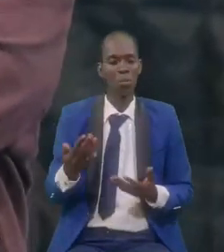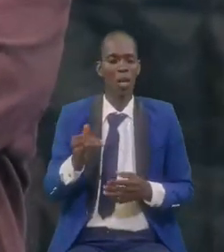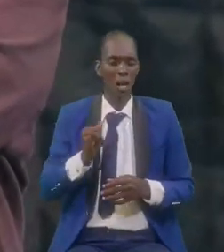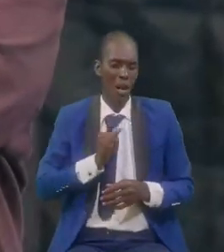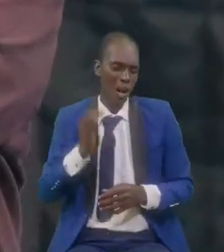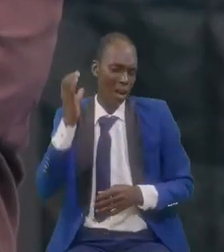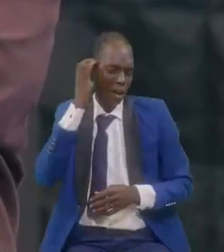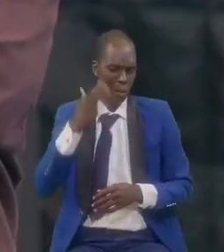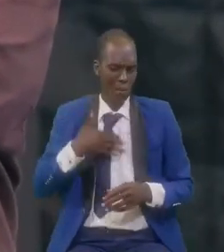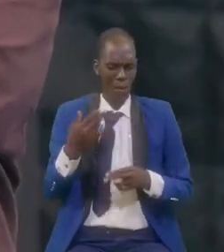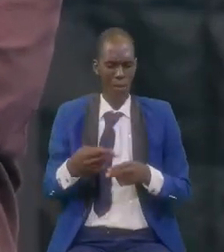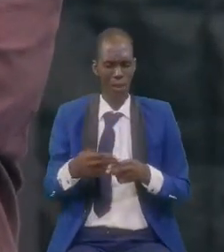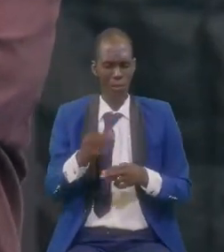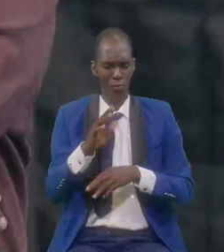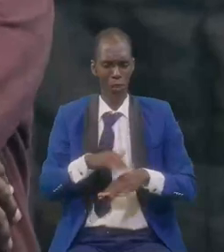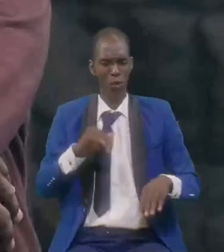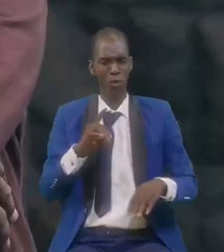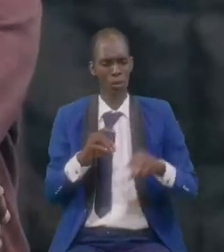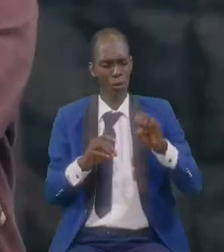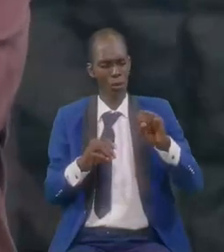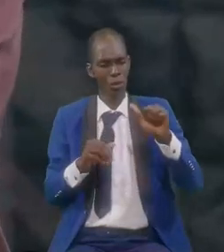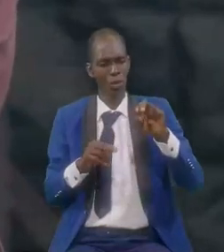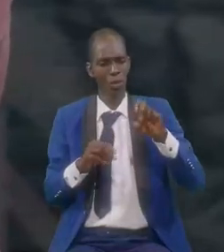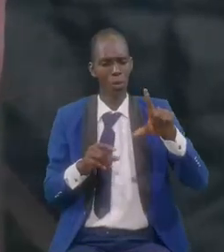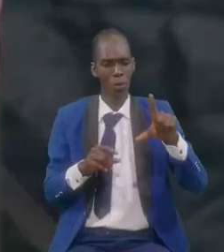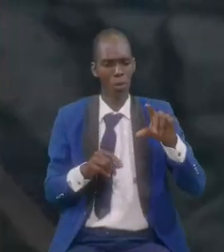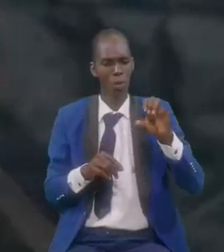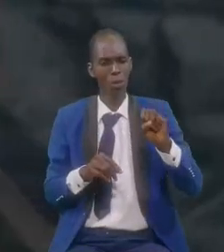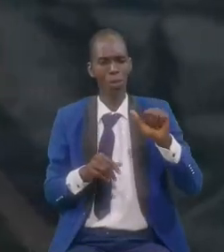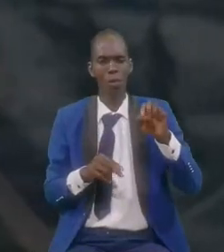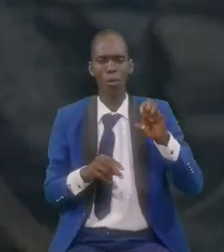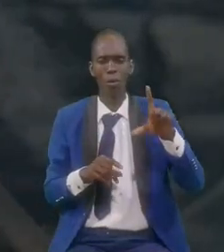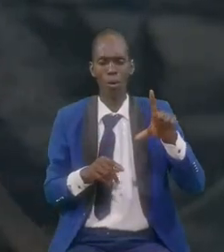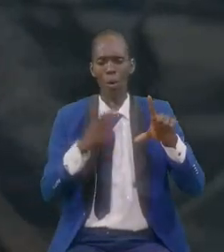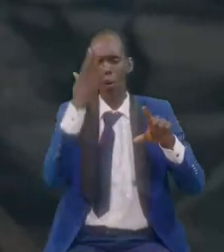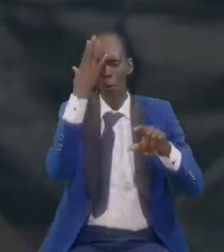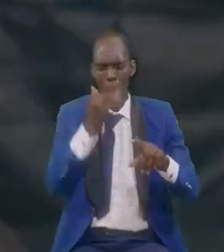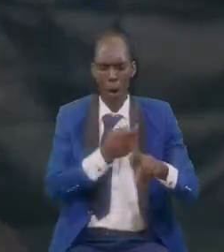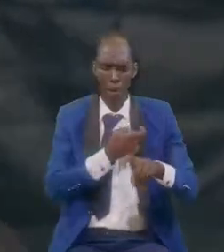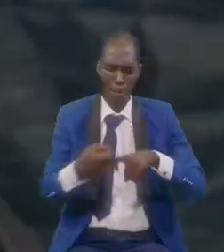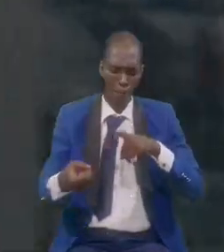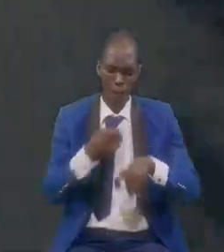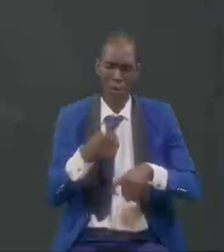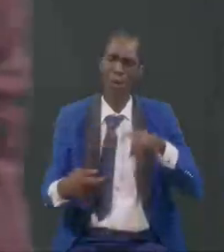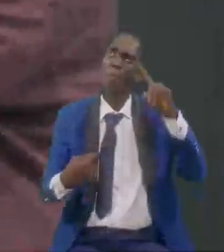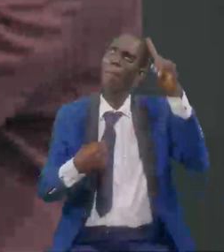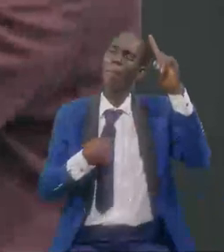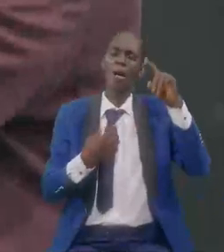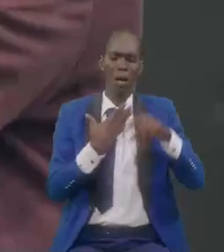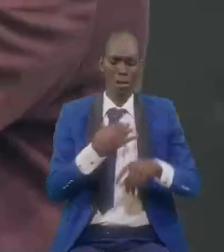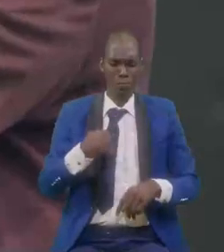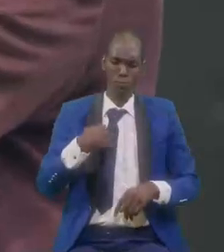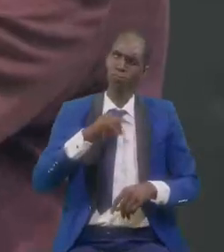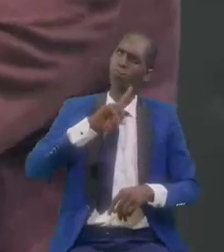j'ai entendu mon nom Saul, Saul. Pourquoi me persécutes-tu? Et j'ai dit, qui